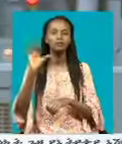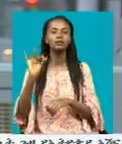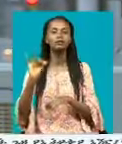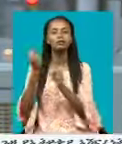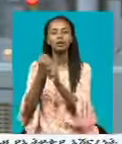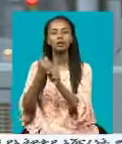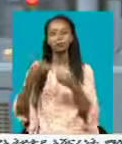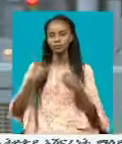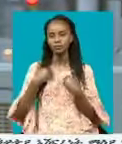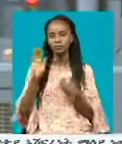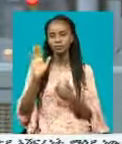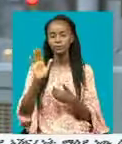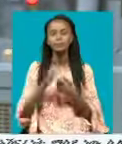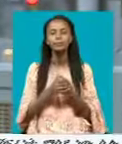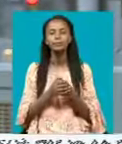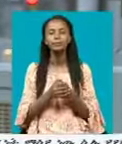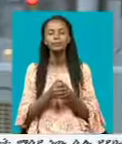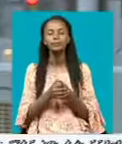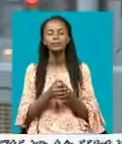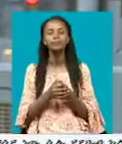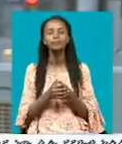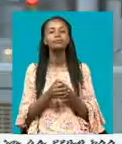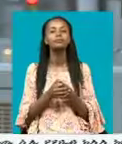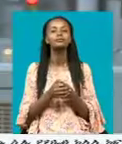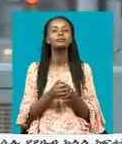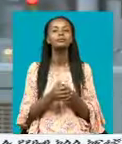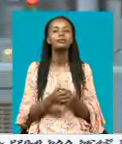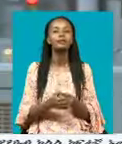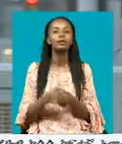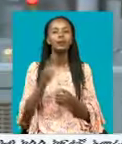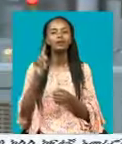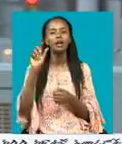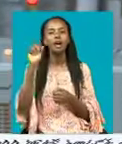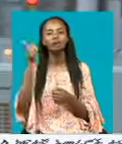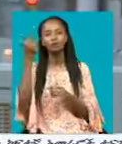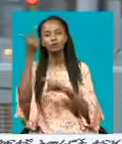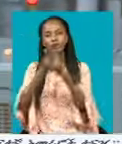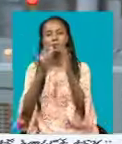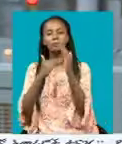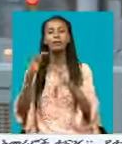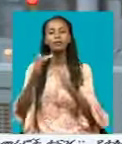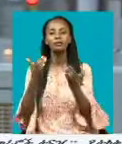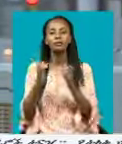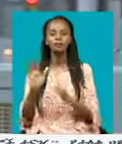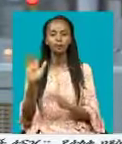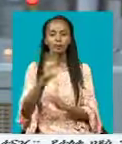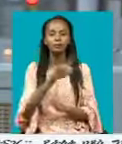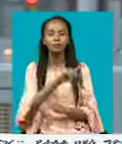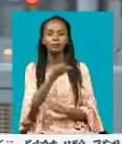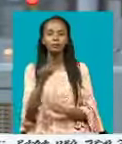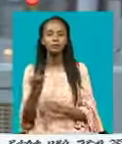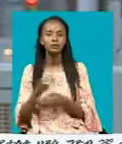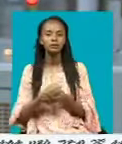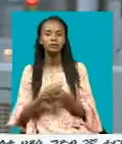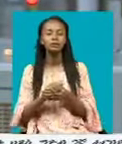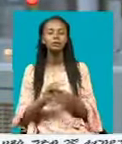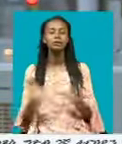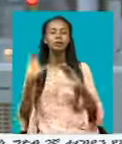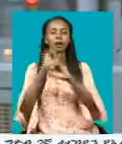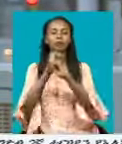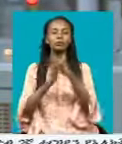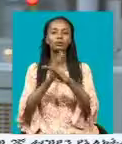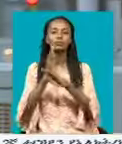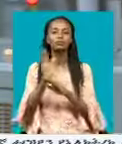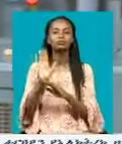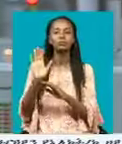አሉ። እነሱ ደግሞ ቢያንስ አንድ 10 ወር በላይ ይፈልጋሉ። ያው እነዚህ ከተጠናቀቁ በኋላ